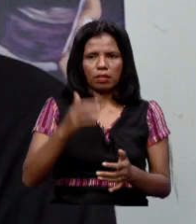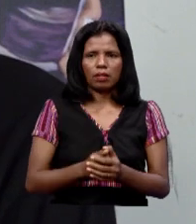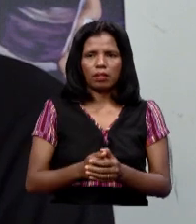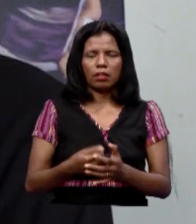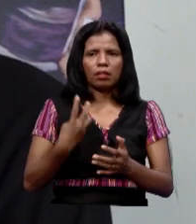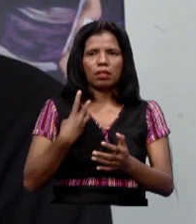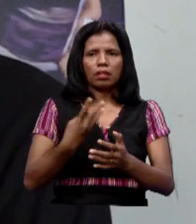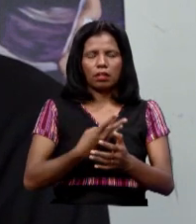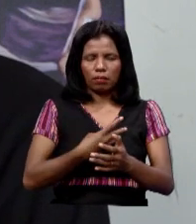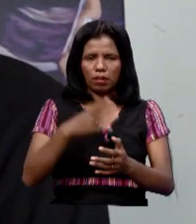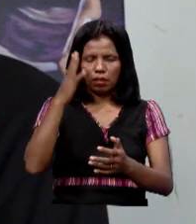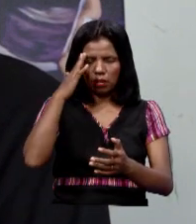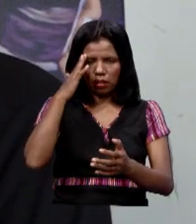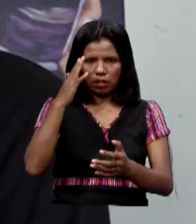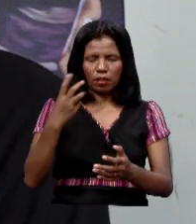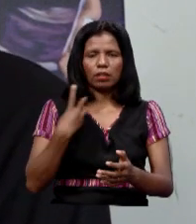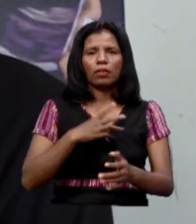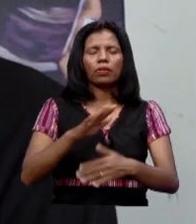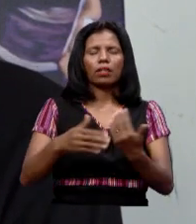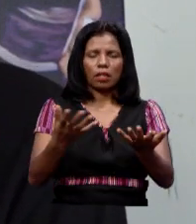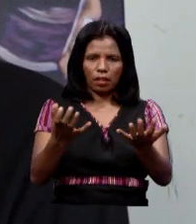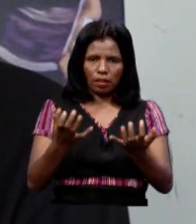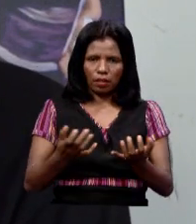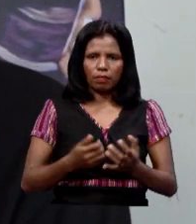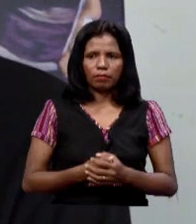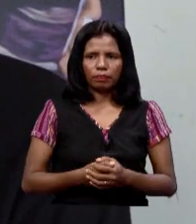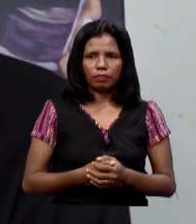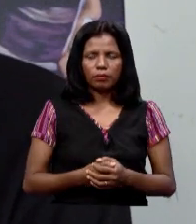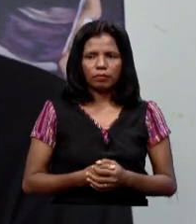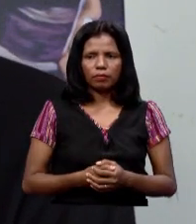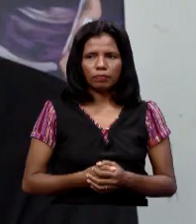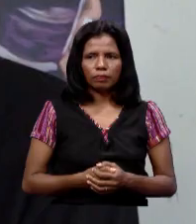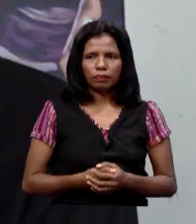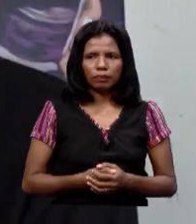bele hatene, itni hakara kita bele hatene.